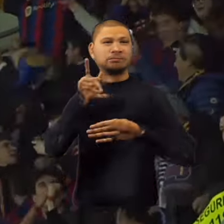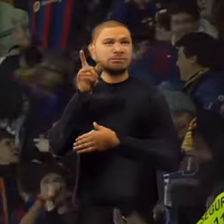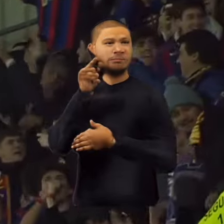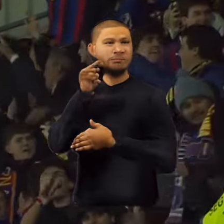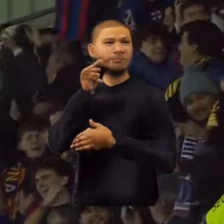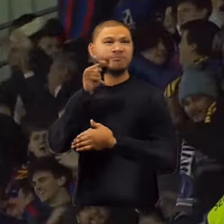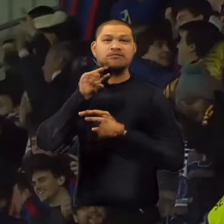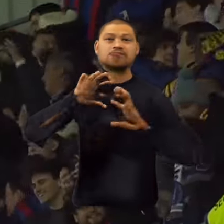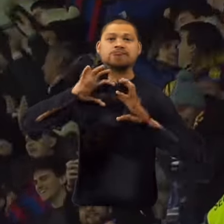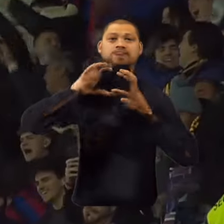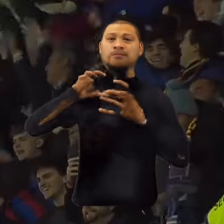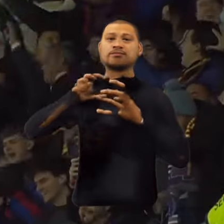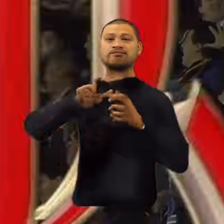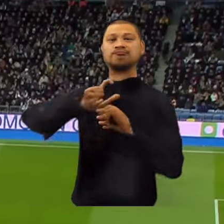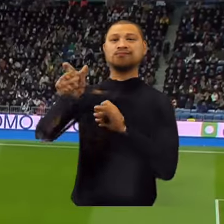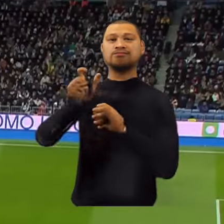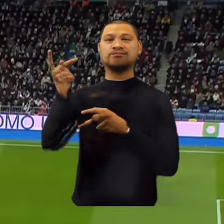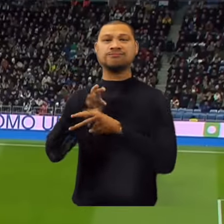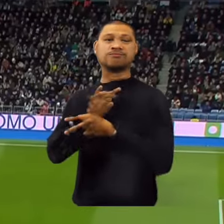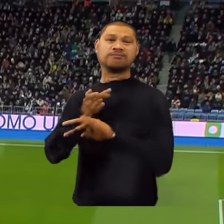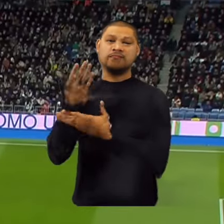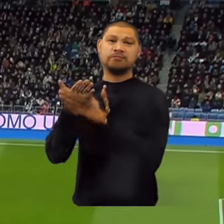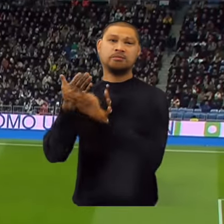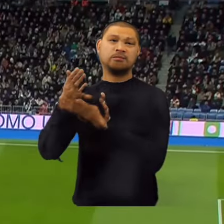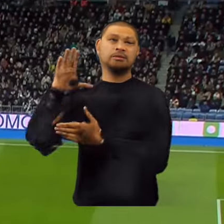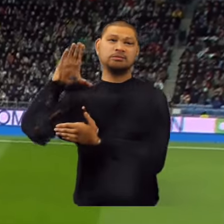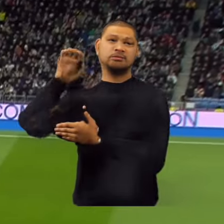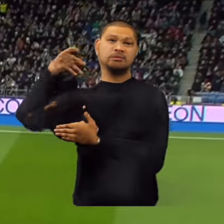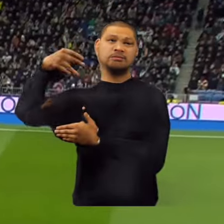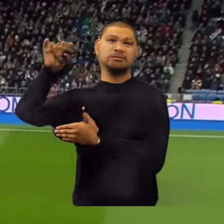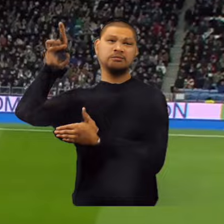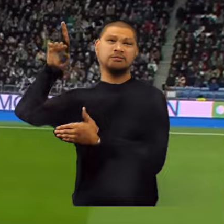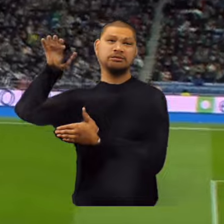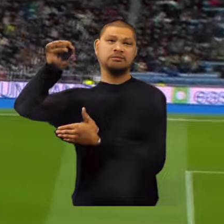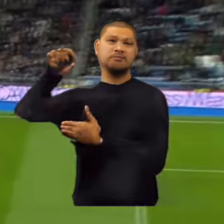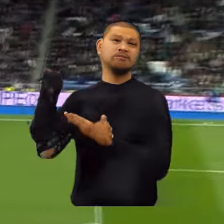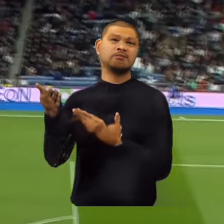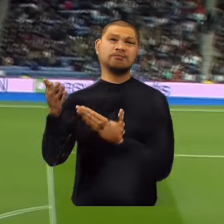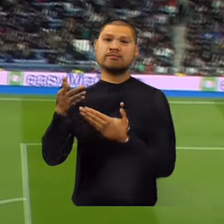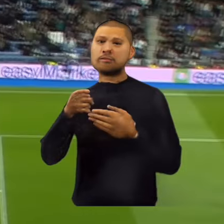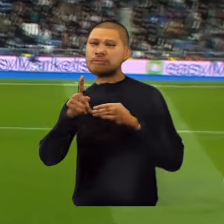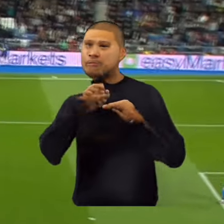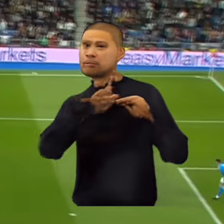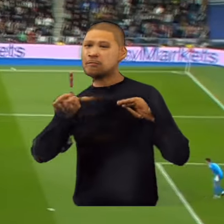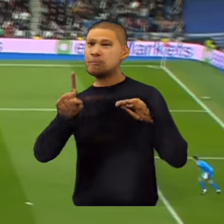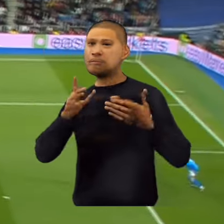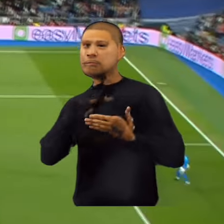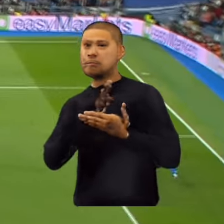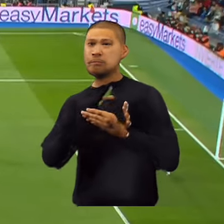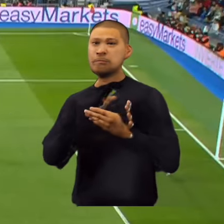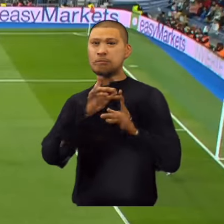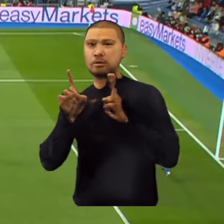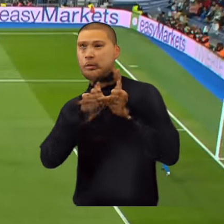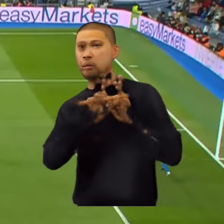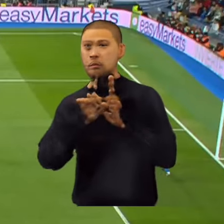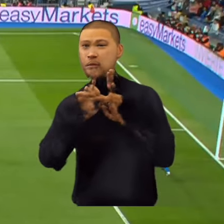surnombre. Ce mauvais ballon de Camavinga, Candice. Regardez, voilà, sur cette touche. Alors la touche, elle n'est pas sensationnelle parce qu'il se retrouve avec deux joueurs